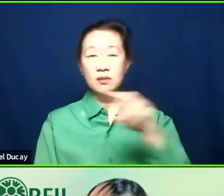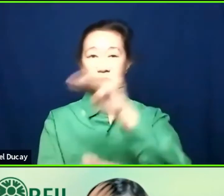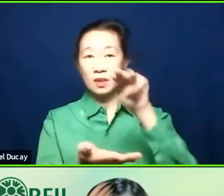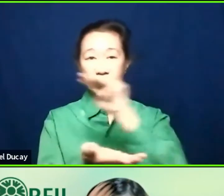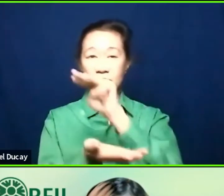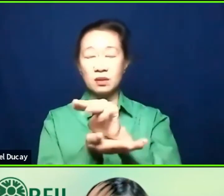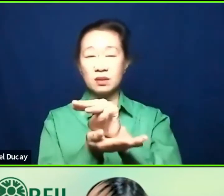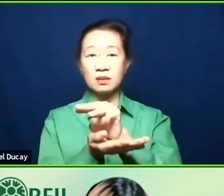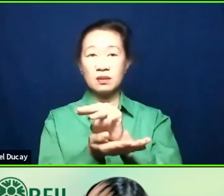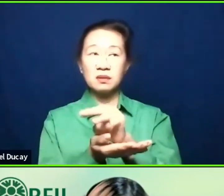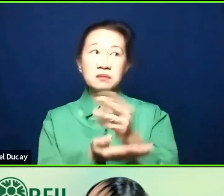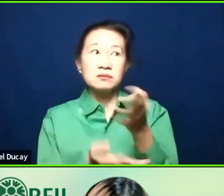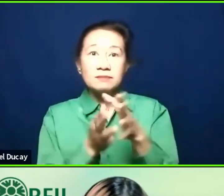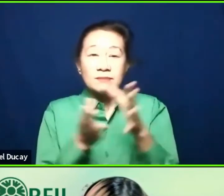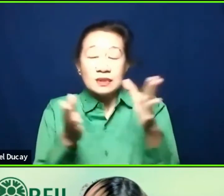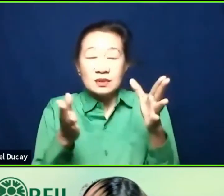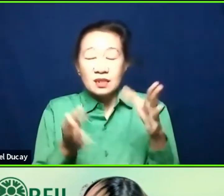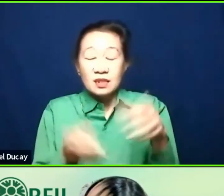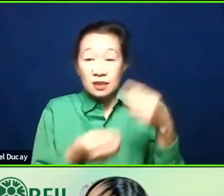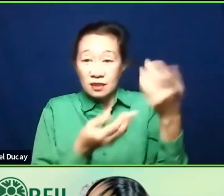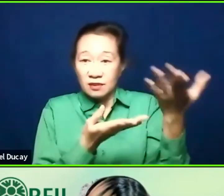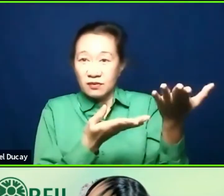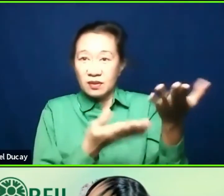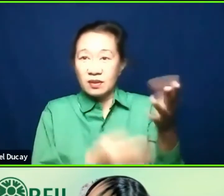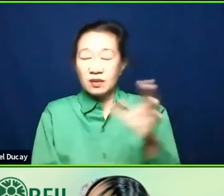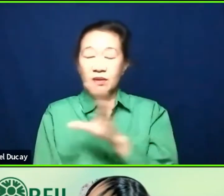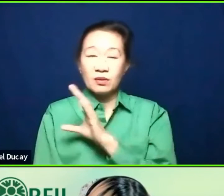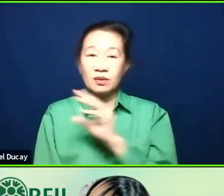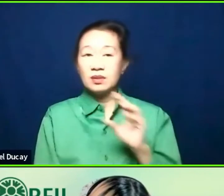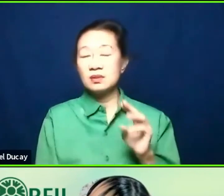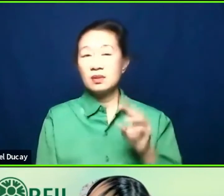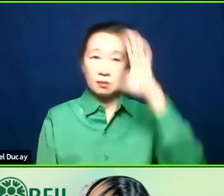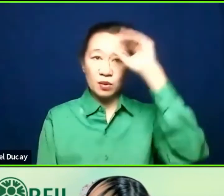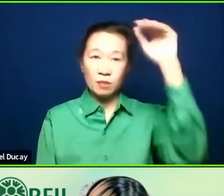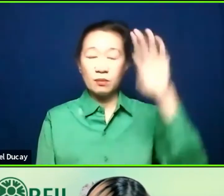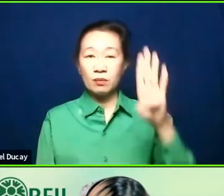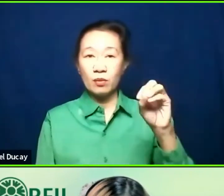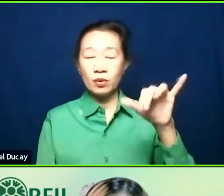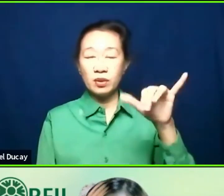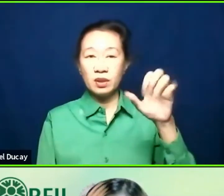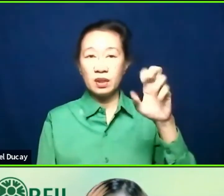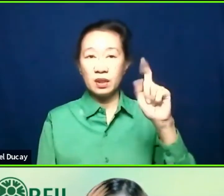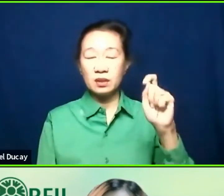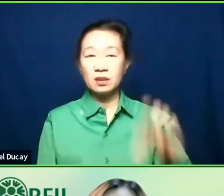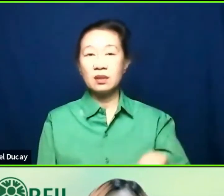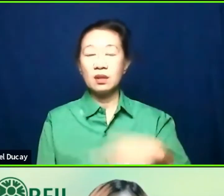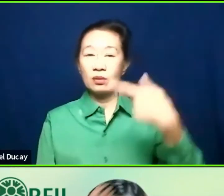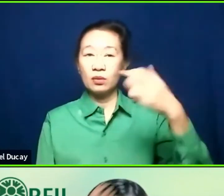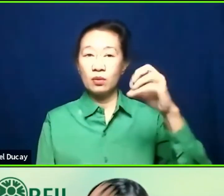medyo malaki-laki ata, no, ang ibinigay ni Congressman Boyet Gonzales ng Mandaluyong